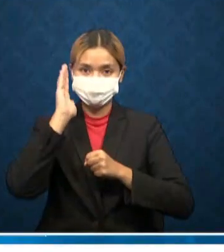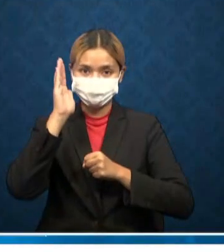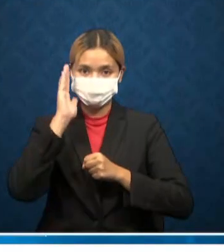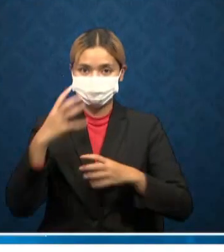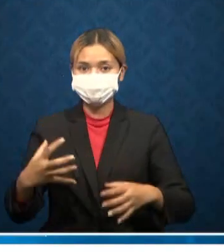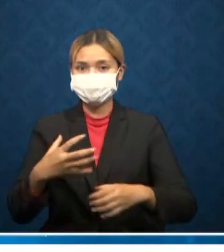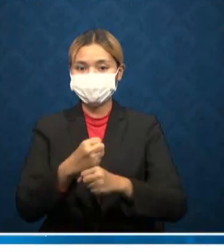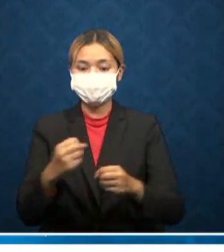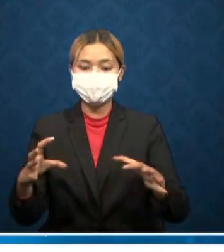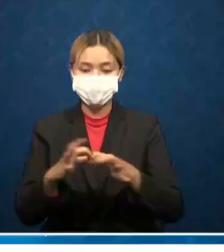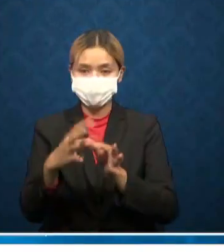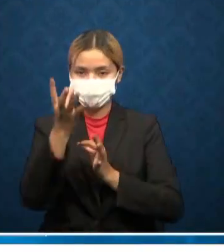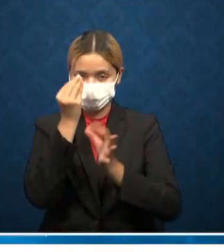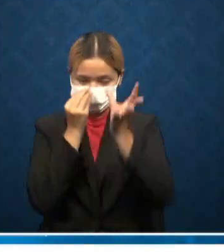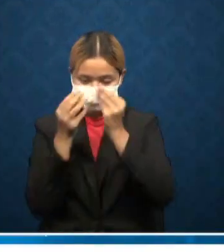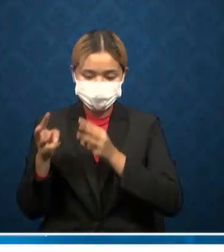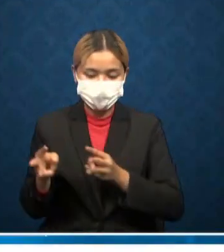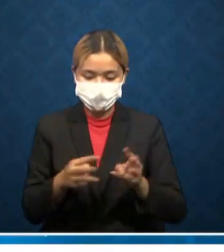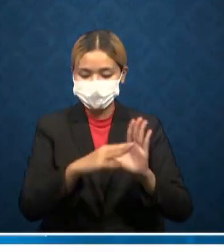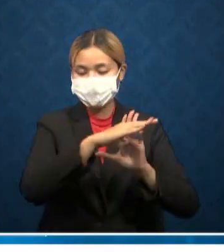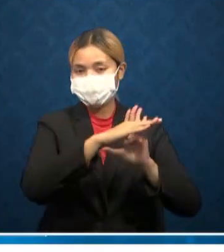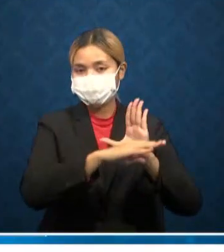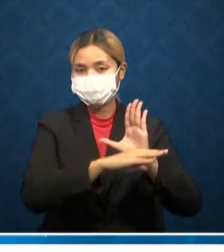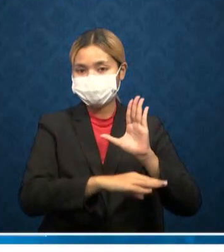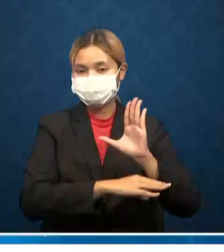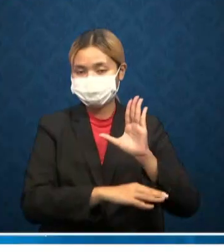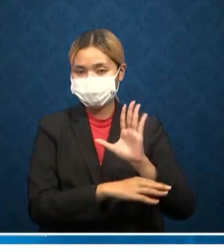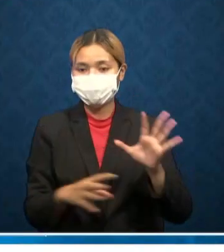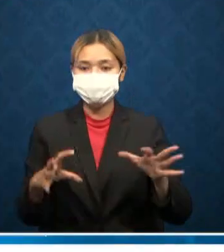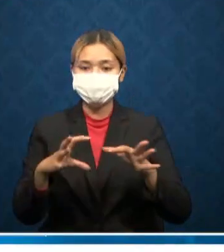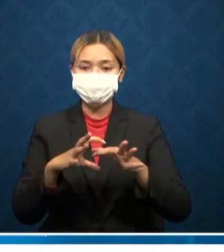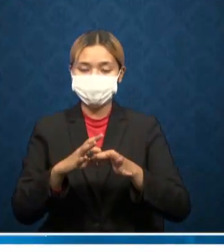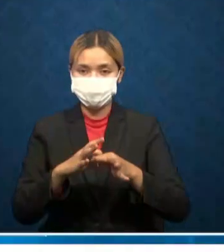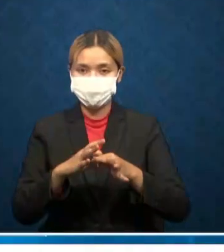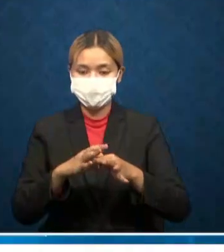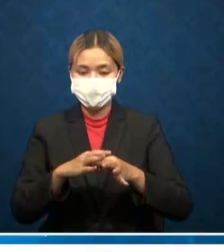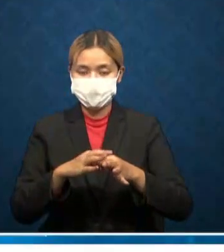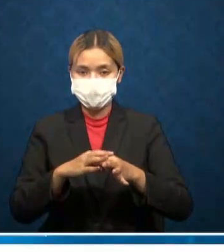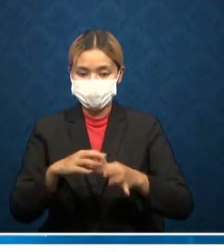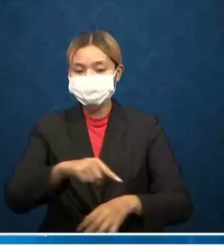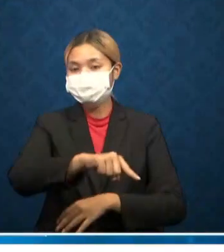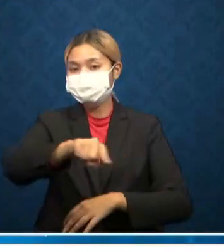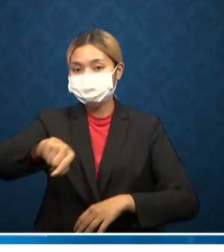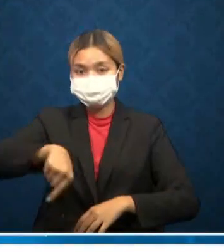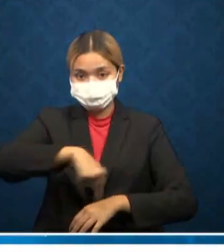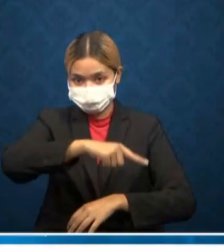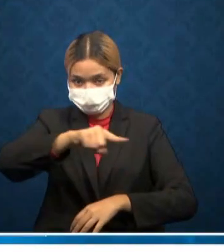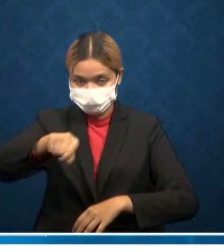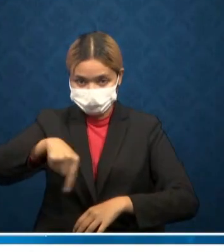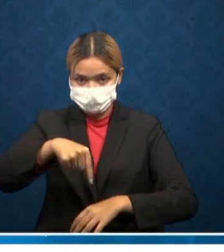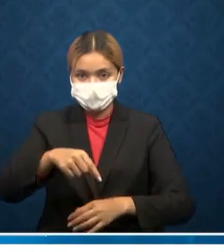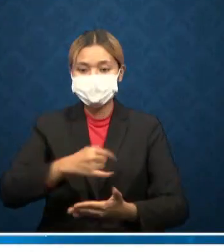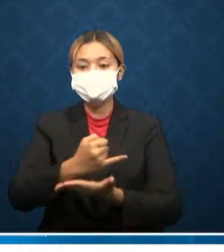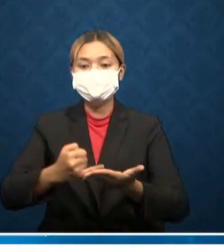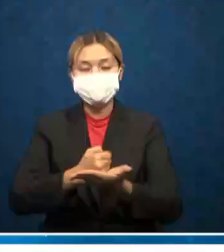พิจารณาศึกษานะคะแนวคิดการเปิดภูมิพื้นที่ศิลปะวัฒนธรรมภายใต้มีแนวคิด